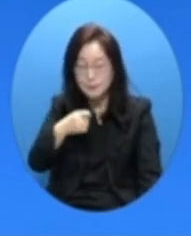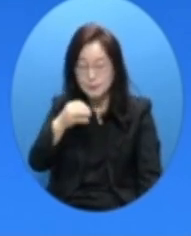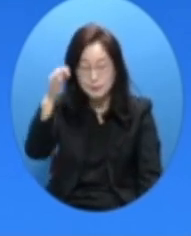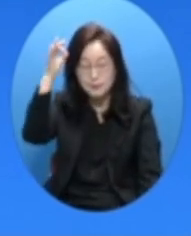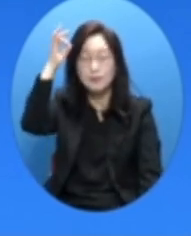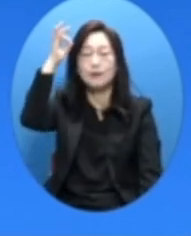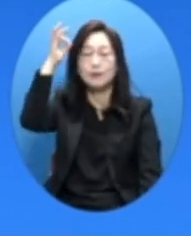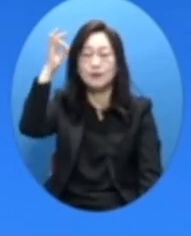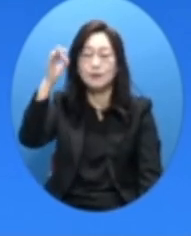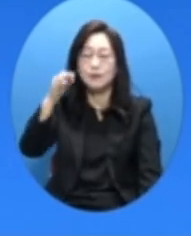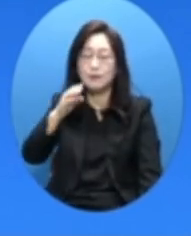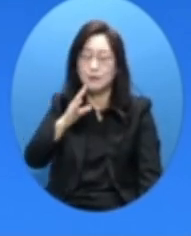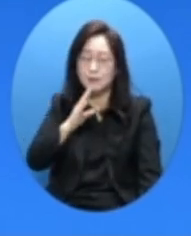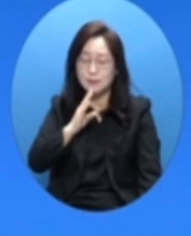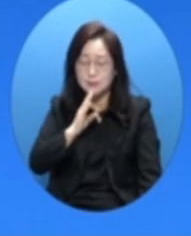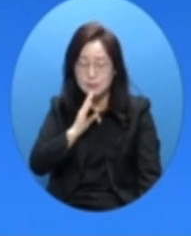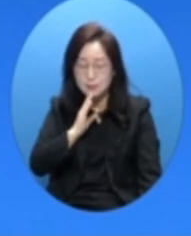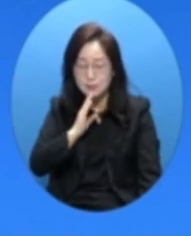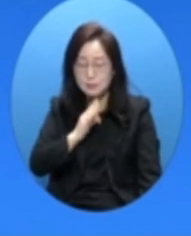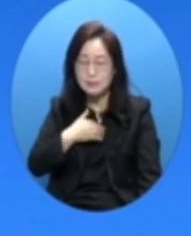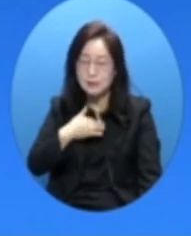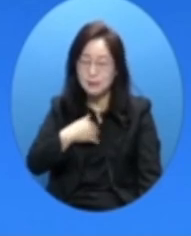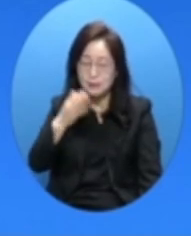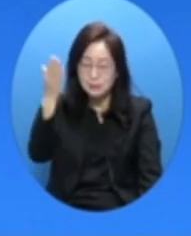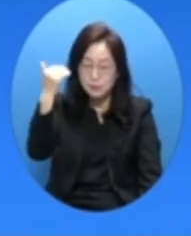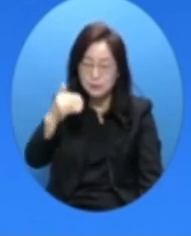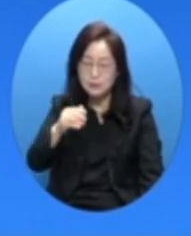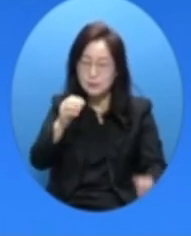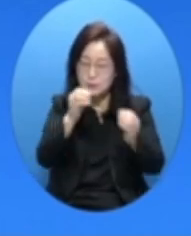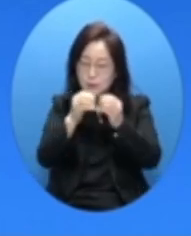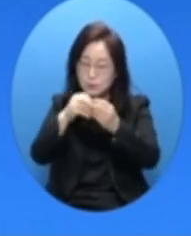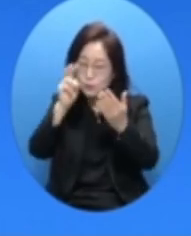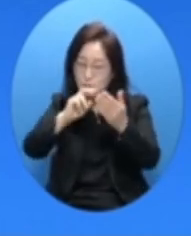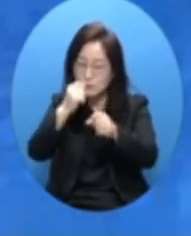지은 찬송에 자기 마음을 얼마나 크게 위로 했는지